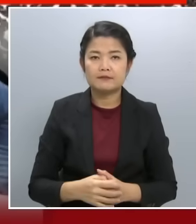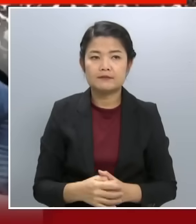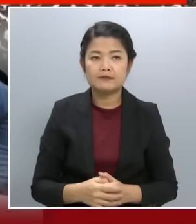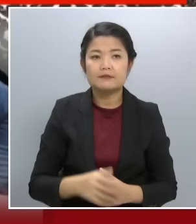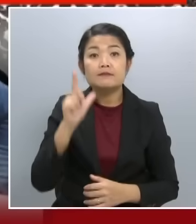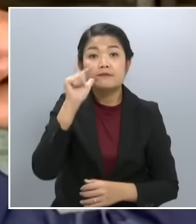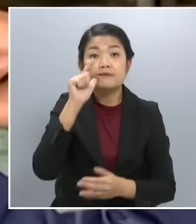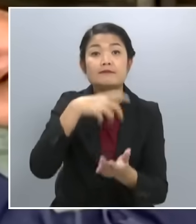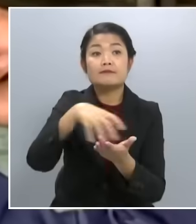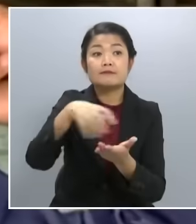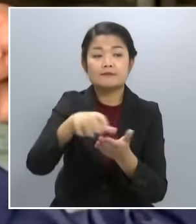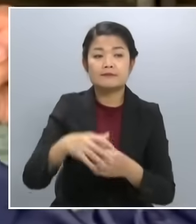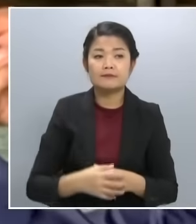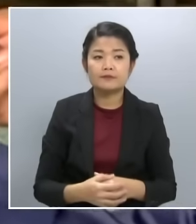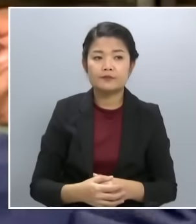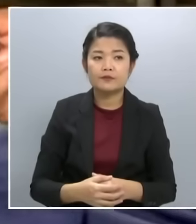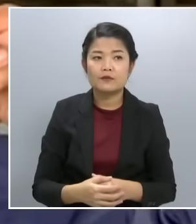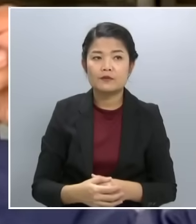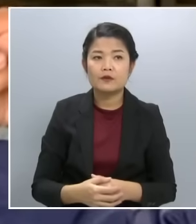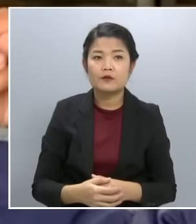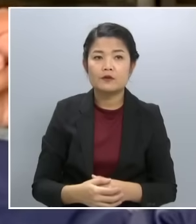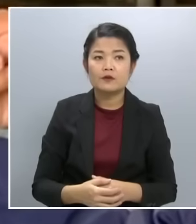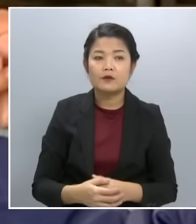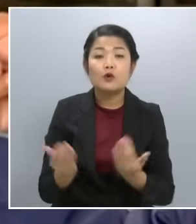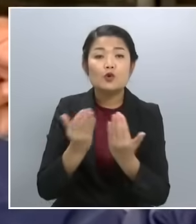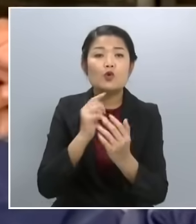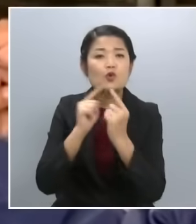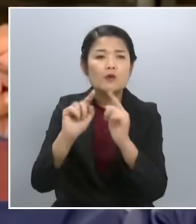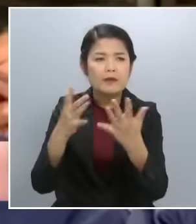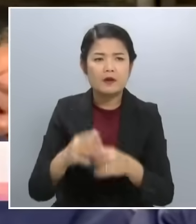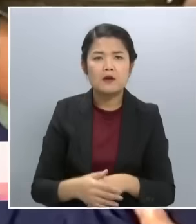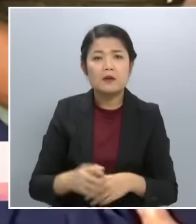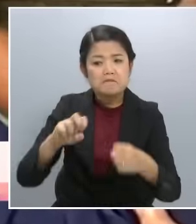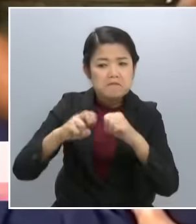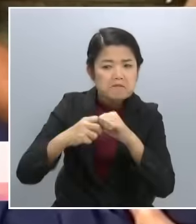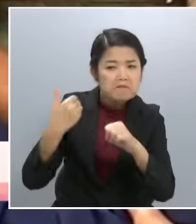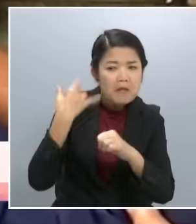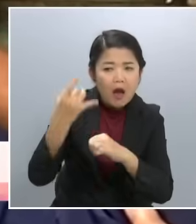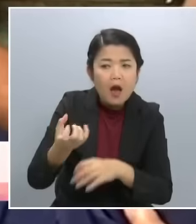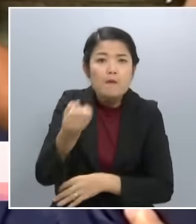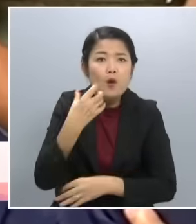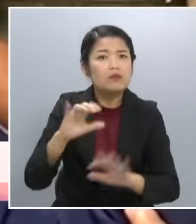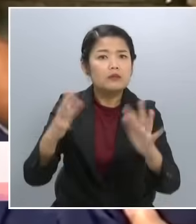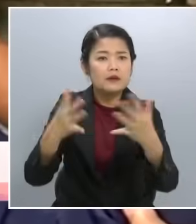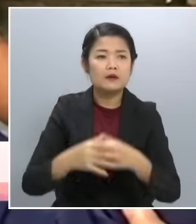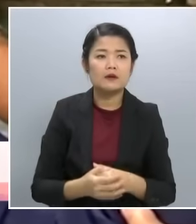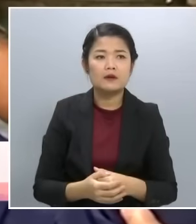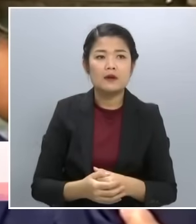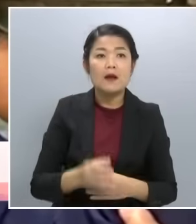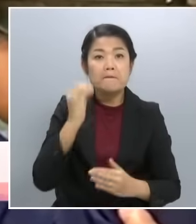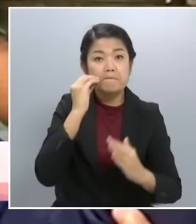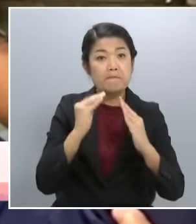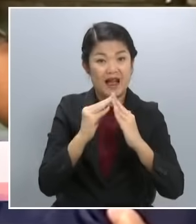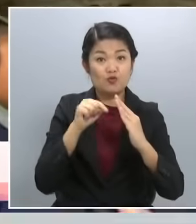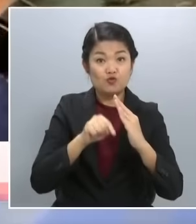ครับเราอ่ะไม่ค่อยได้คุยกับลูกอยู่แล้วเพราะมีอะไรลูกเราไม่เคยบอกเราเลยแพวอยู่ที่เนี่ยแพรวไม่เคยออกมาจากห้อง